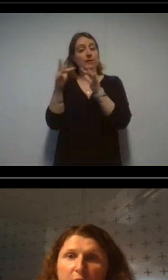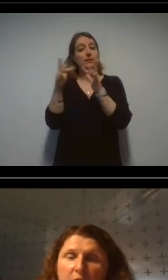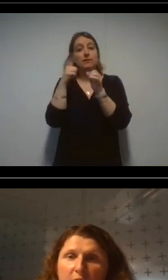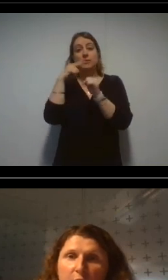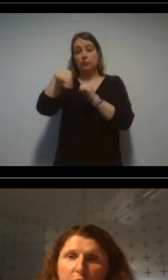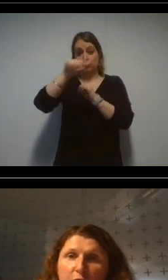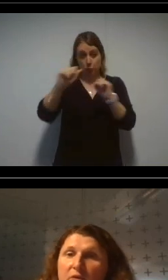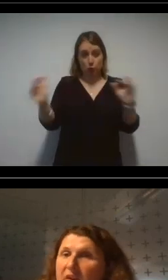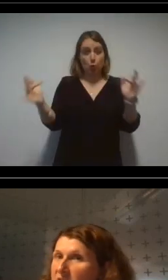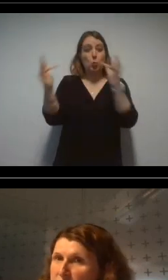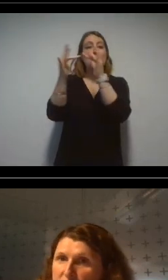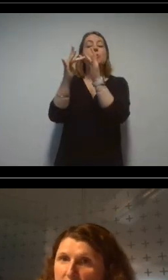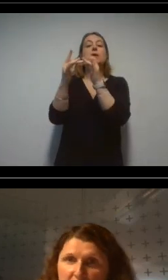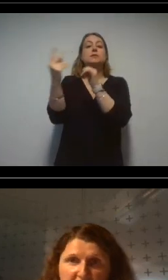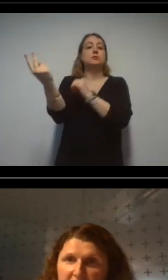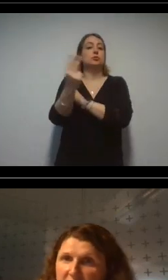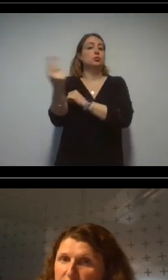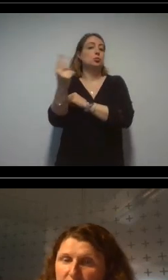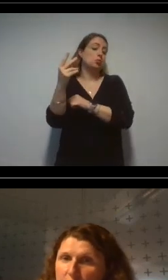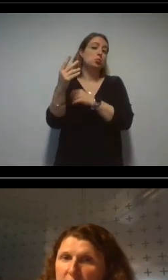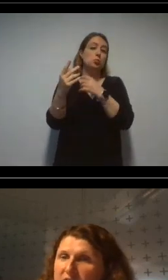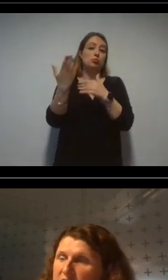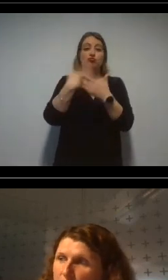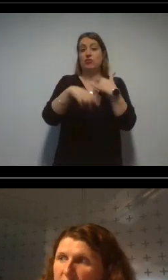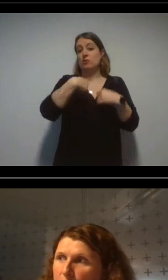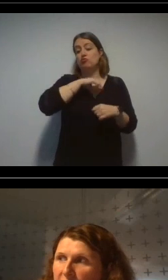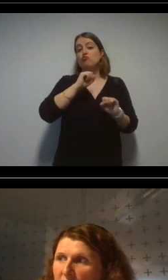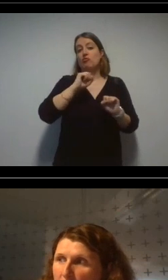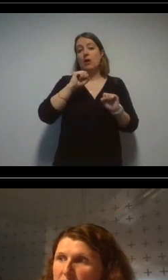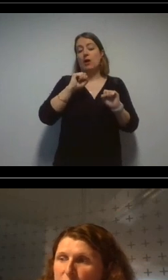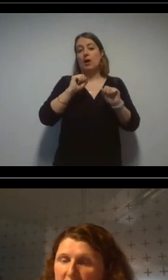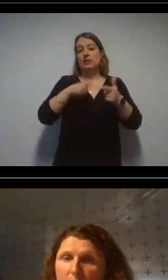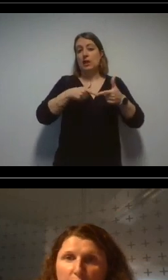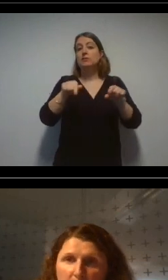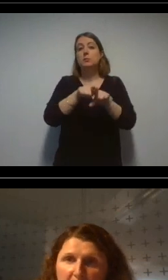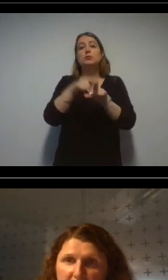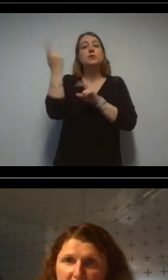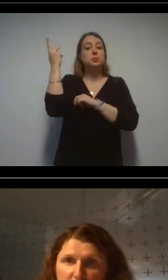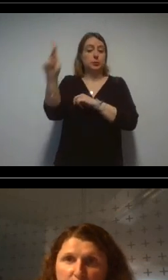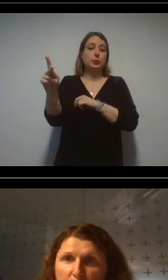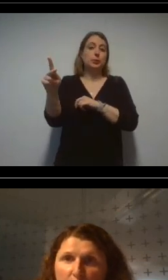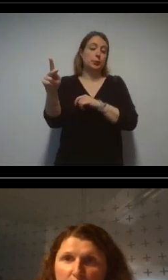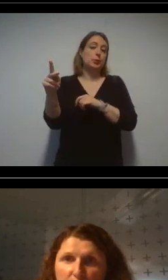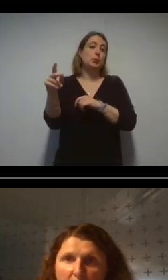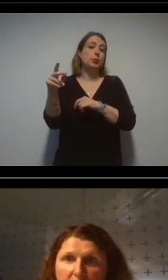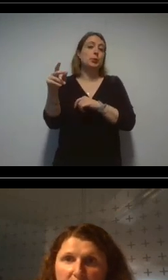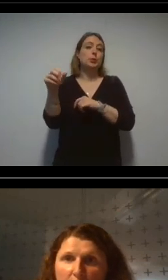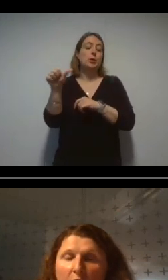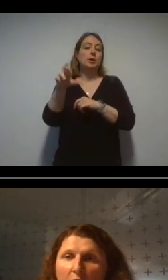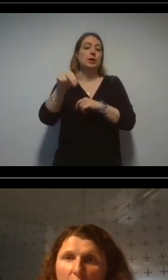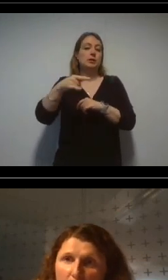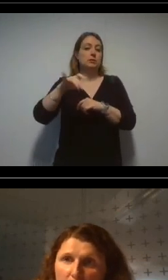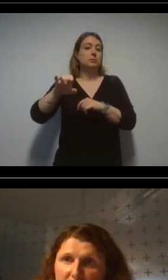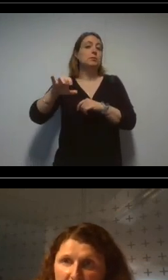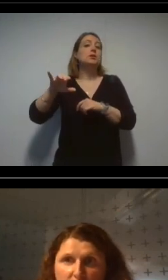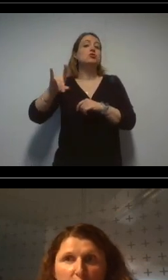rapprocher de vos contacts habituels au sein d'Atlas, on fait le lien. Et sinon, les contacts Arpège sont également dans la présentation pour